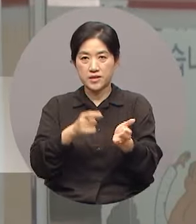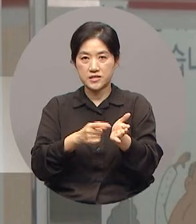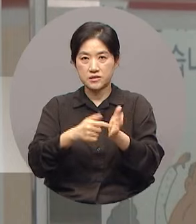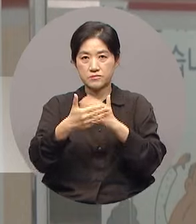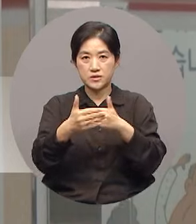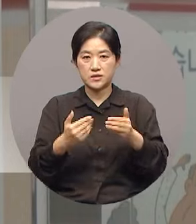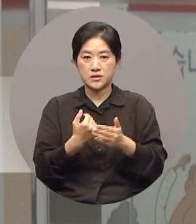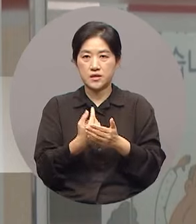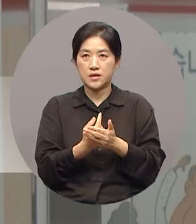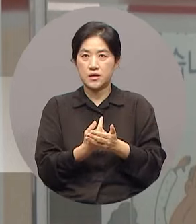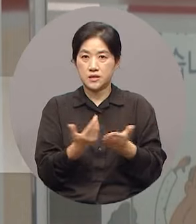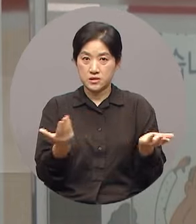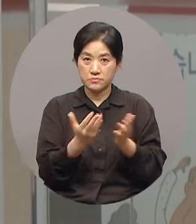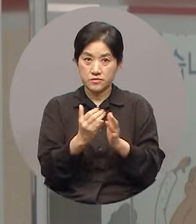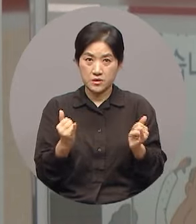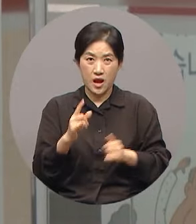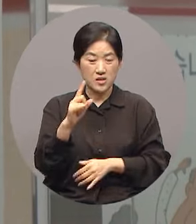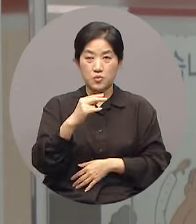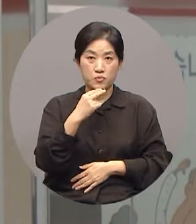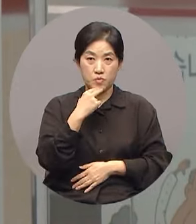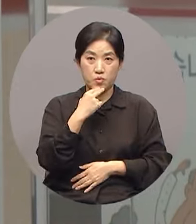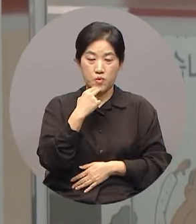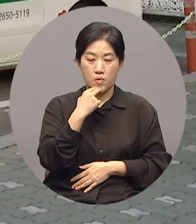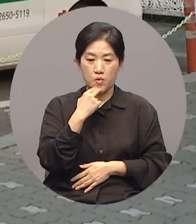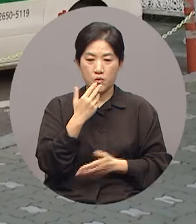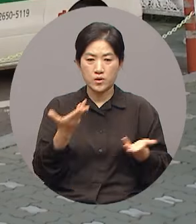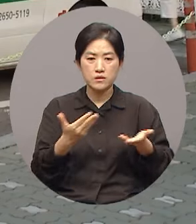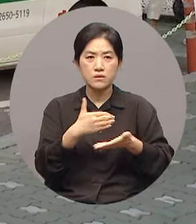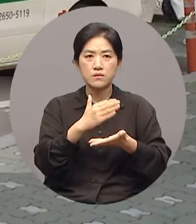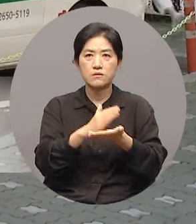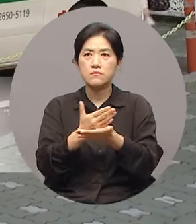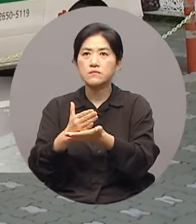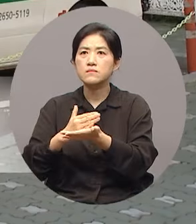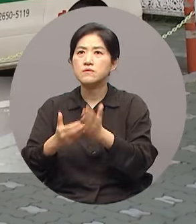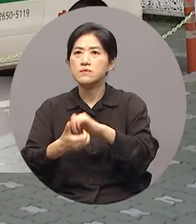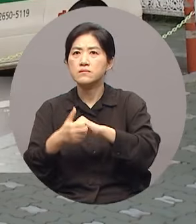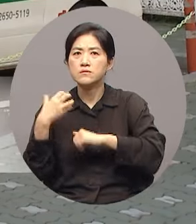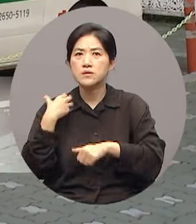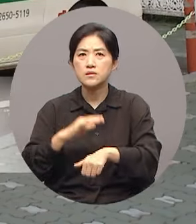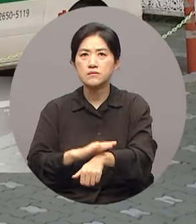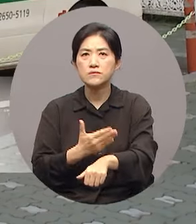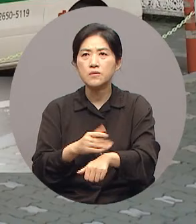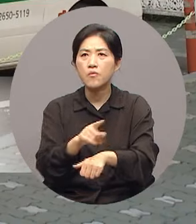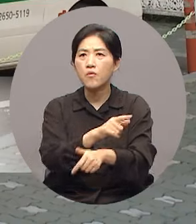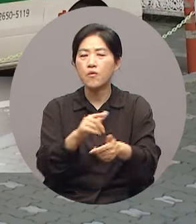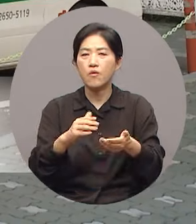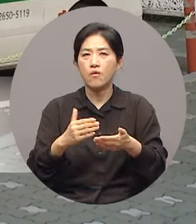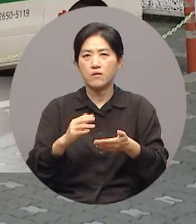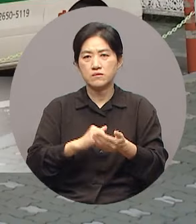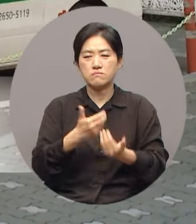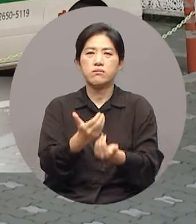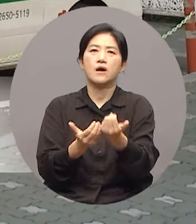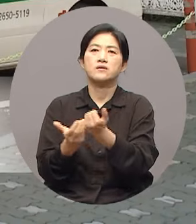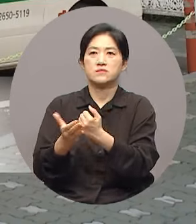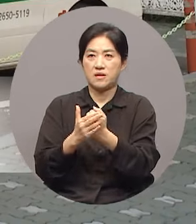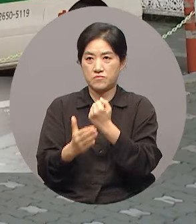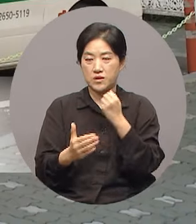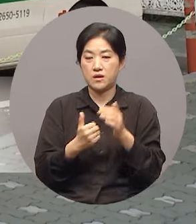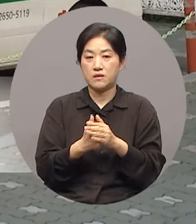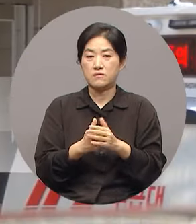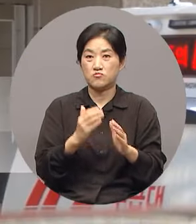근무자는 한 명도 없습니다 업무범위와 책임 소재를 놓고 갈등을 빚었기 때문인데이 와중에